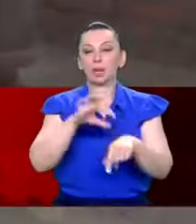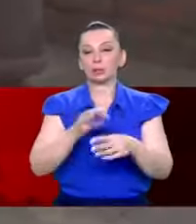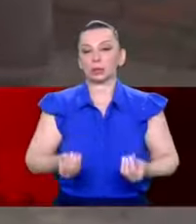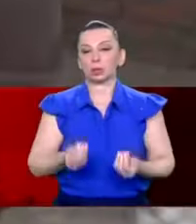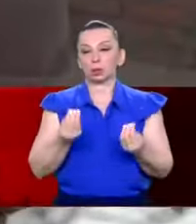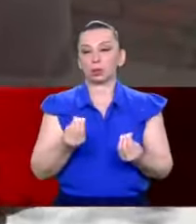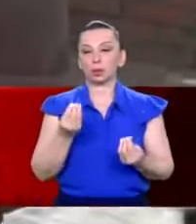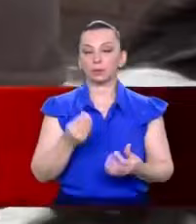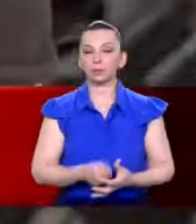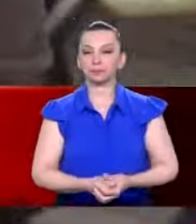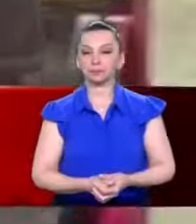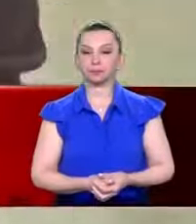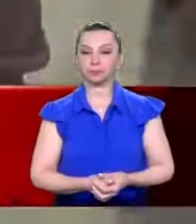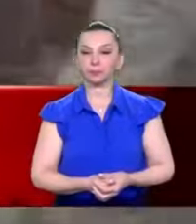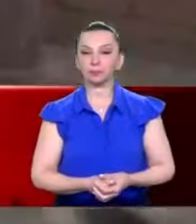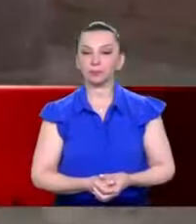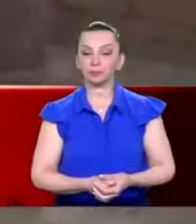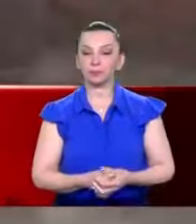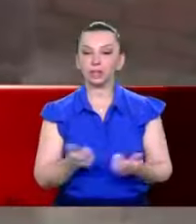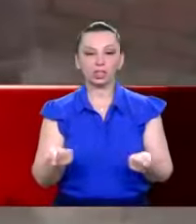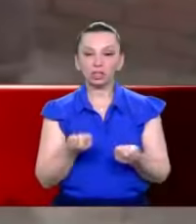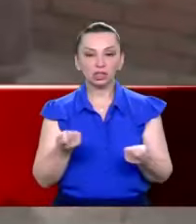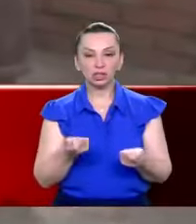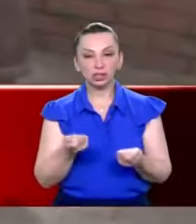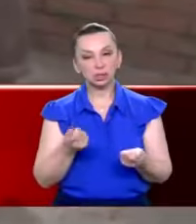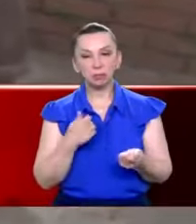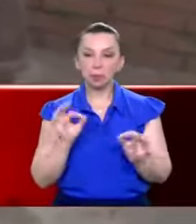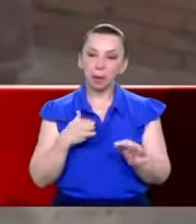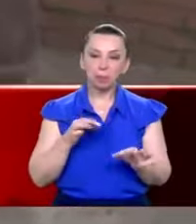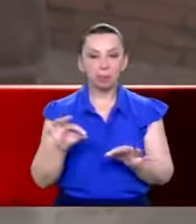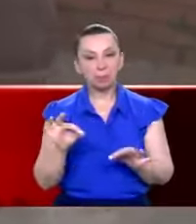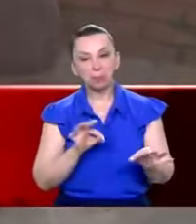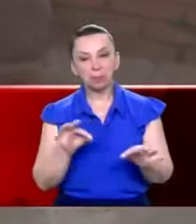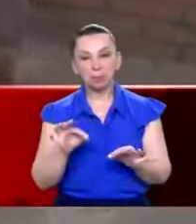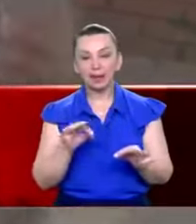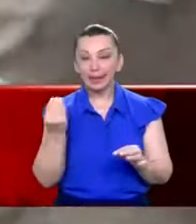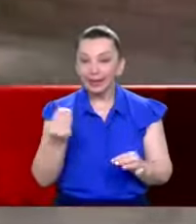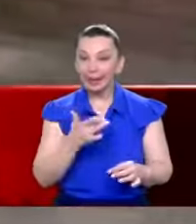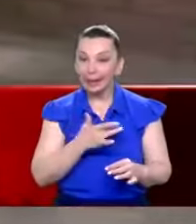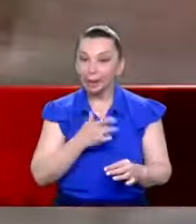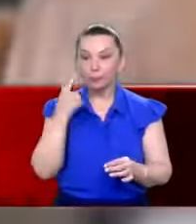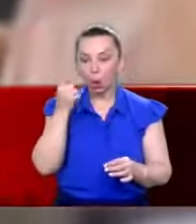ii insana gelmek gerek benim anladım ki bu tarz durumlarla karşı karşıya kalmadım